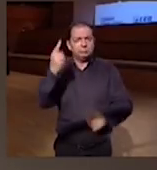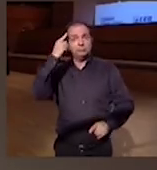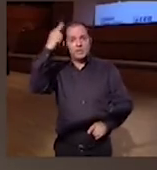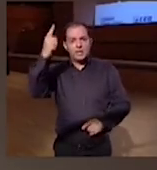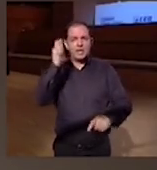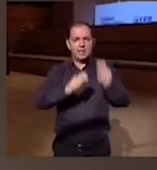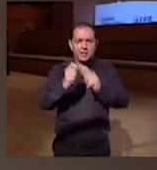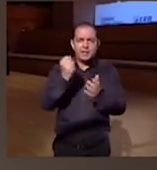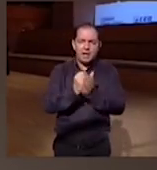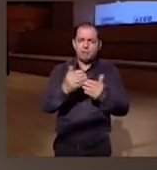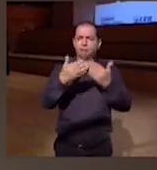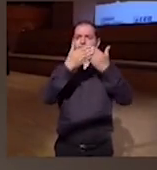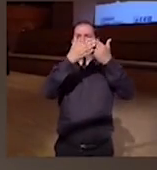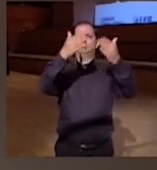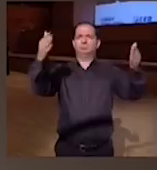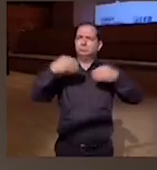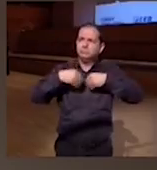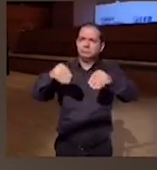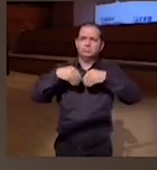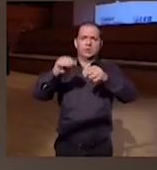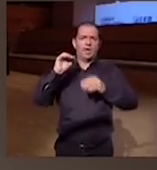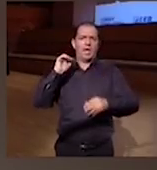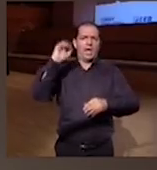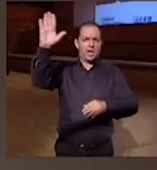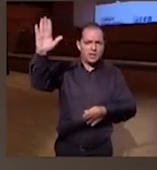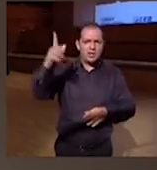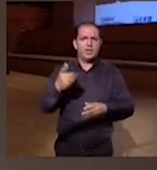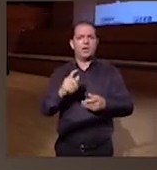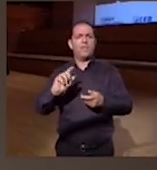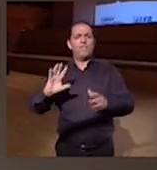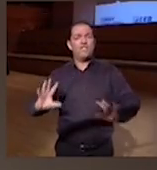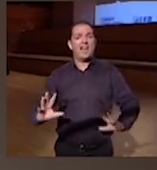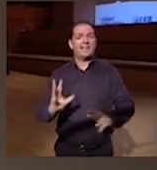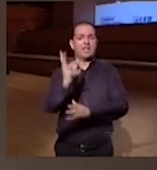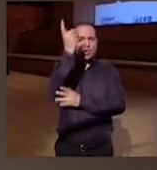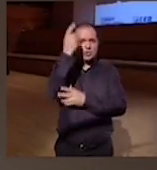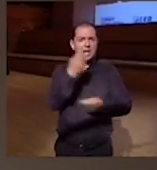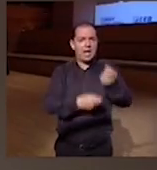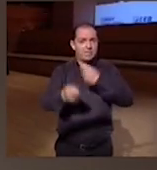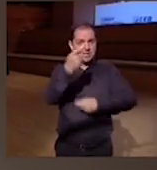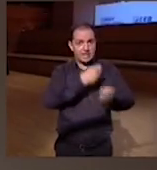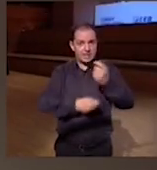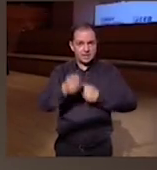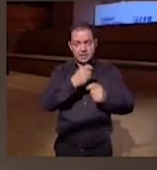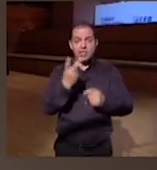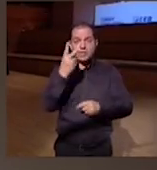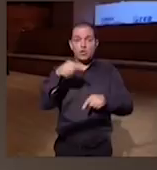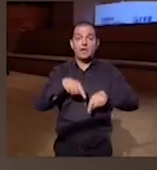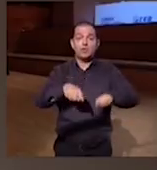εξωστρέφεια, καθώς και στις συνέργειες και δικτυώσεις των επιχειρήσεων με δύο ομώνυμα